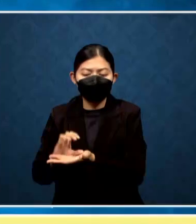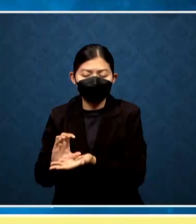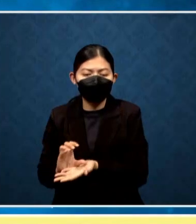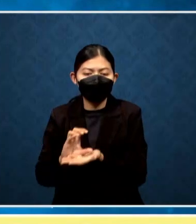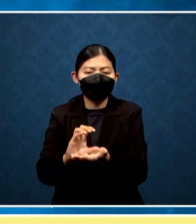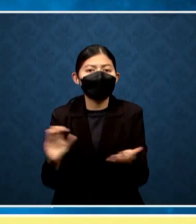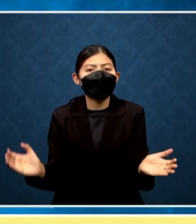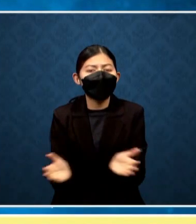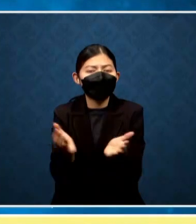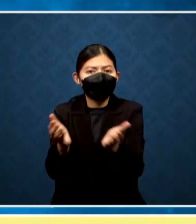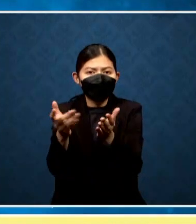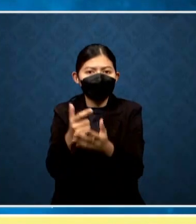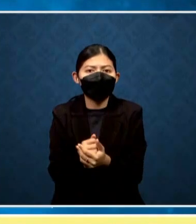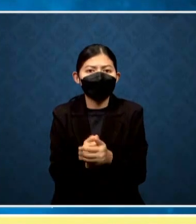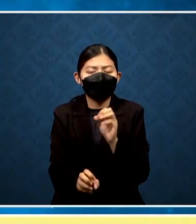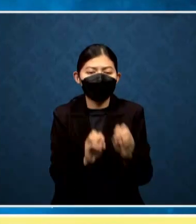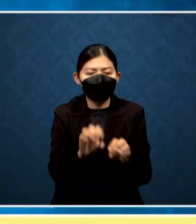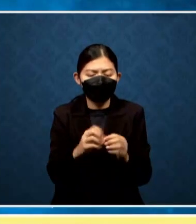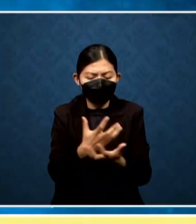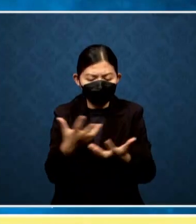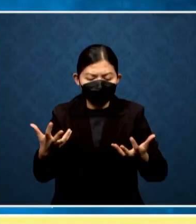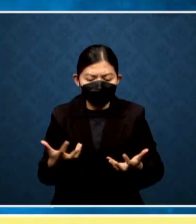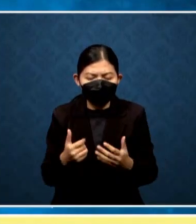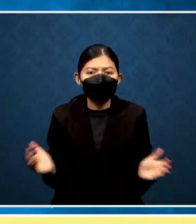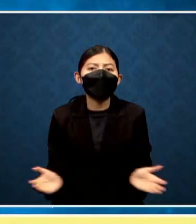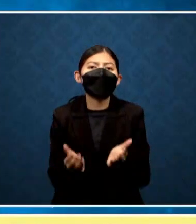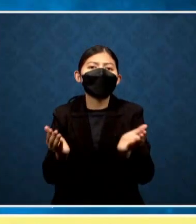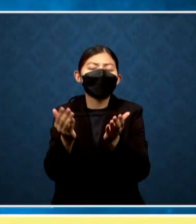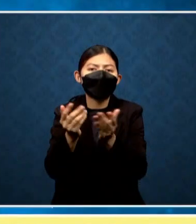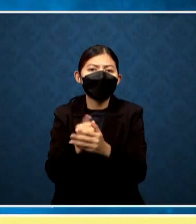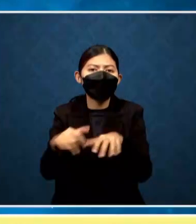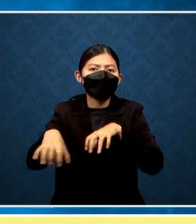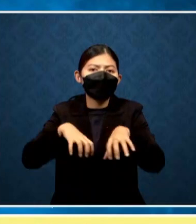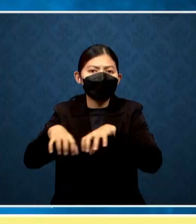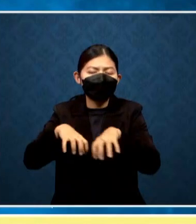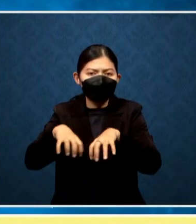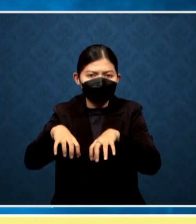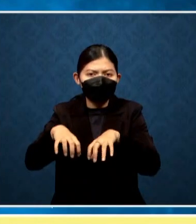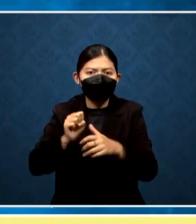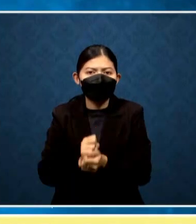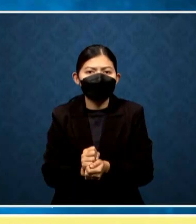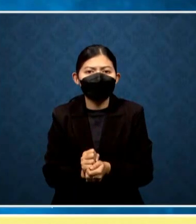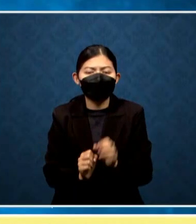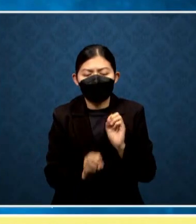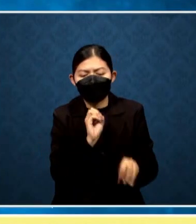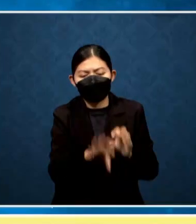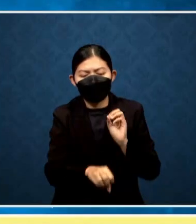ุงบประมาณรายการข้าคุลıpพัน diffusionสำหรบสนบสนุณการจัดการสิlause%และขยะมลฝ่อย